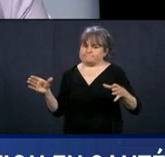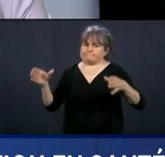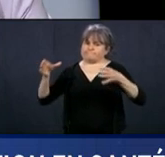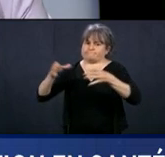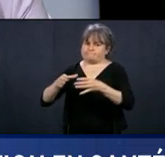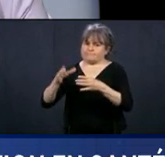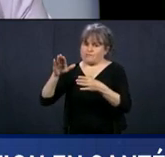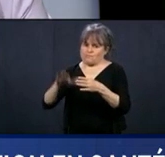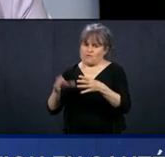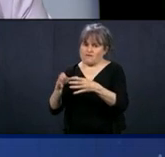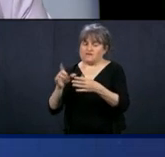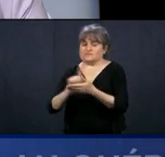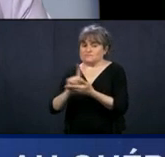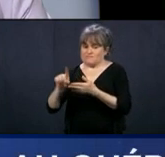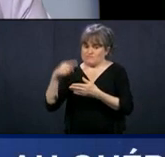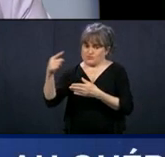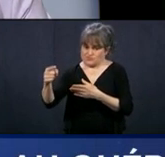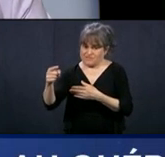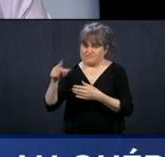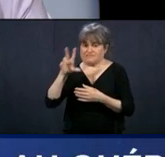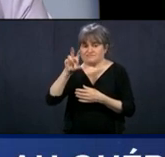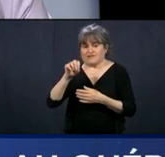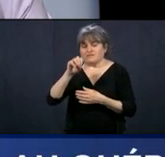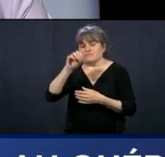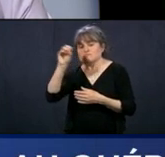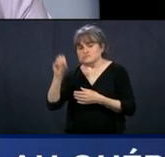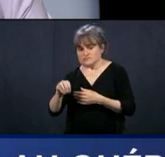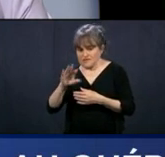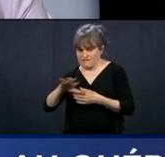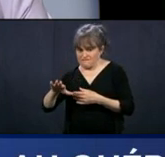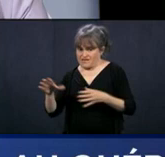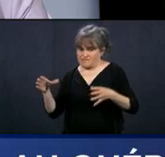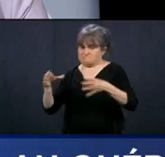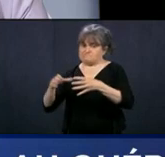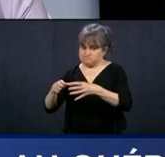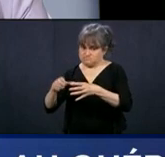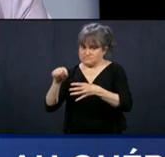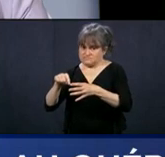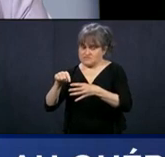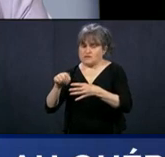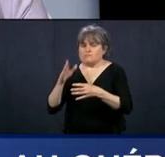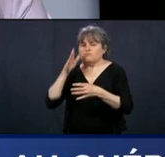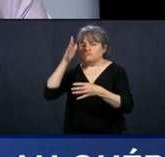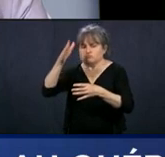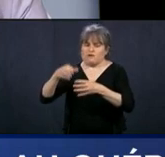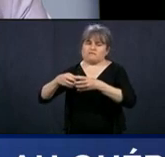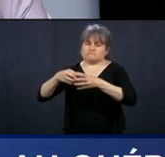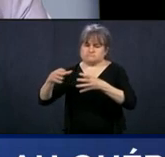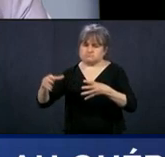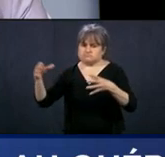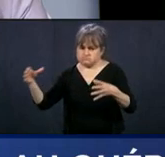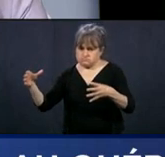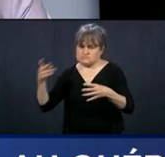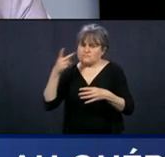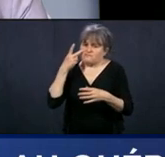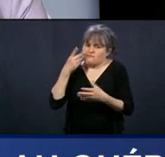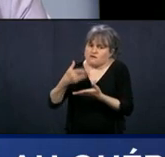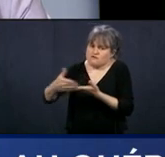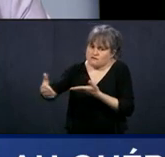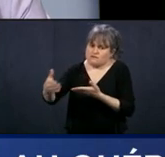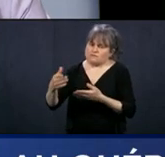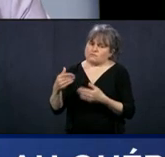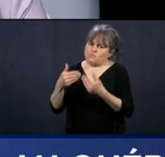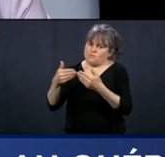une première phase de 30% de la capacité. Et par la suite, comme je l'ai dit, on ira progressivement pour le reste de